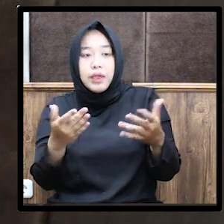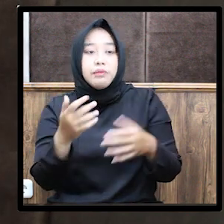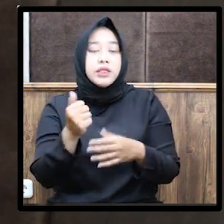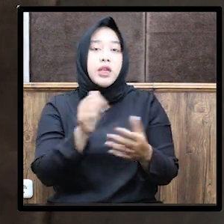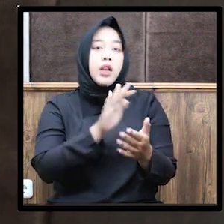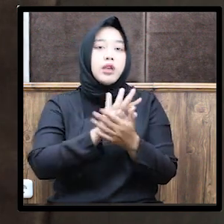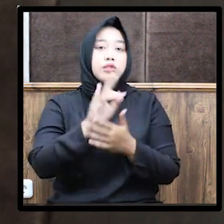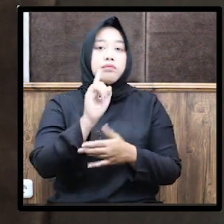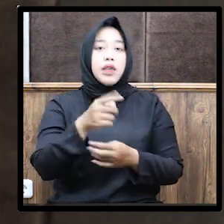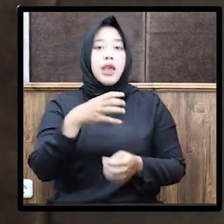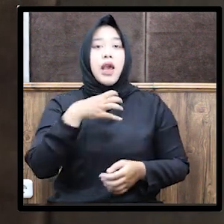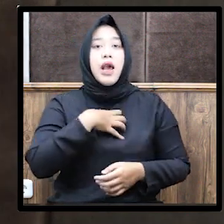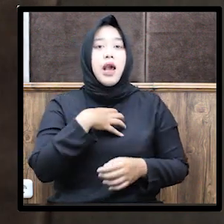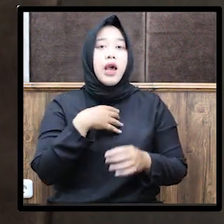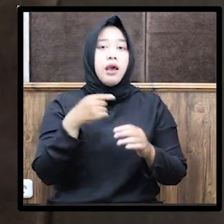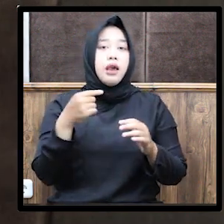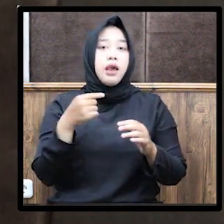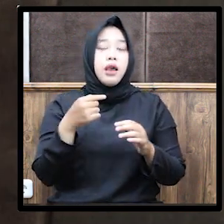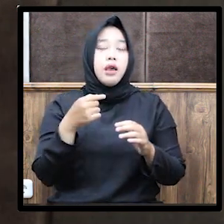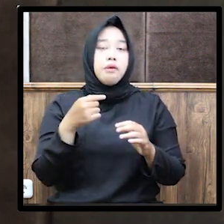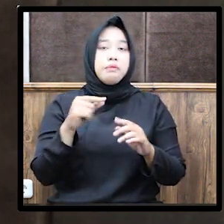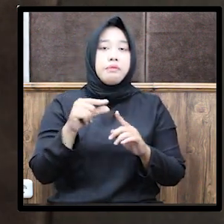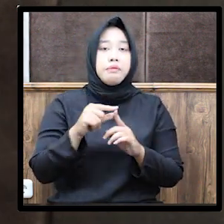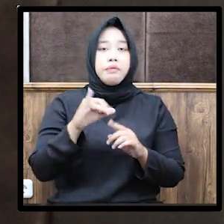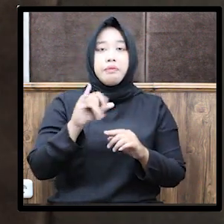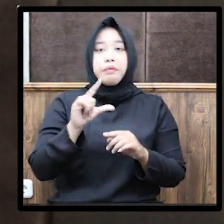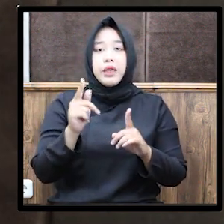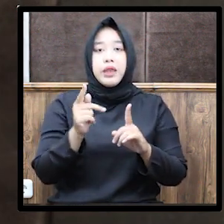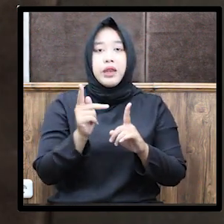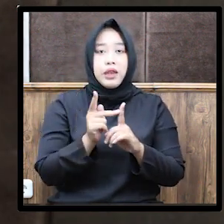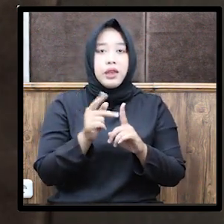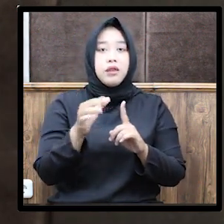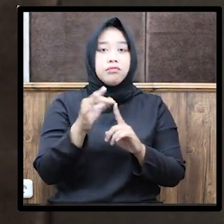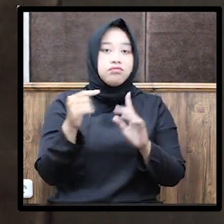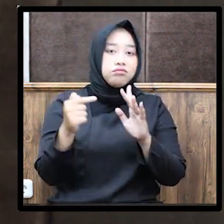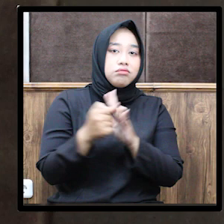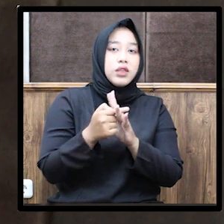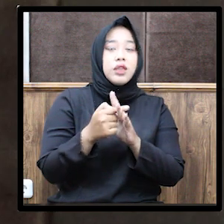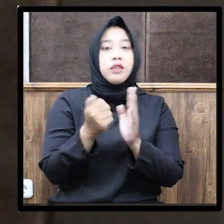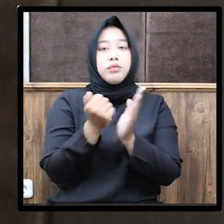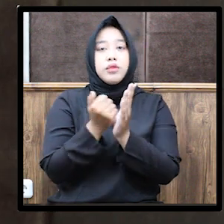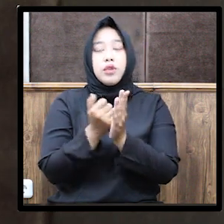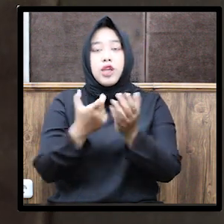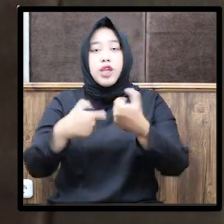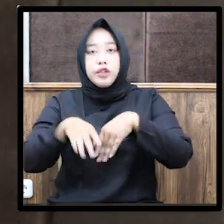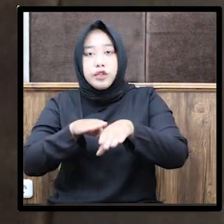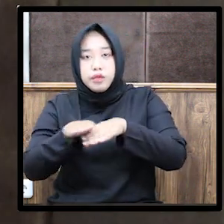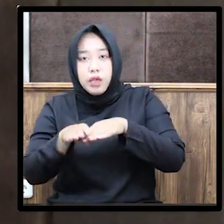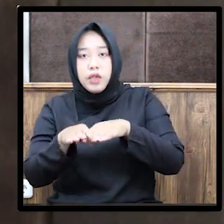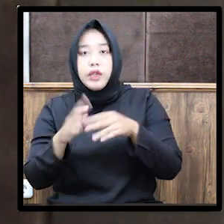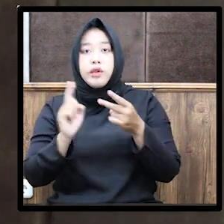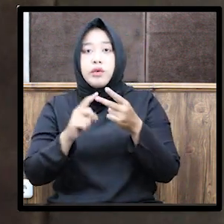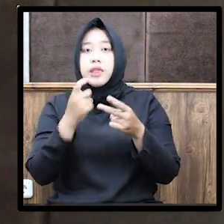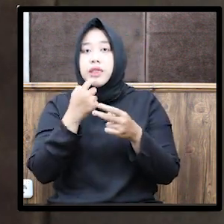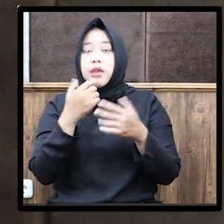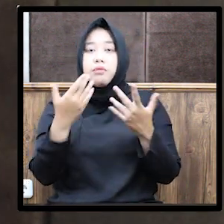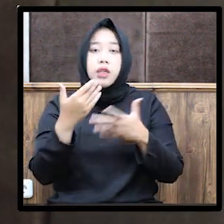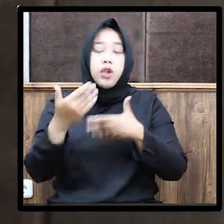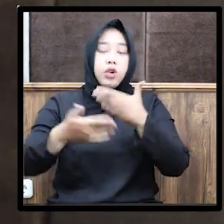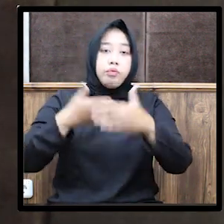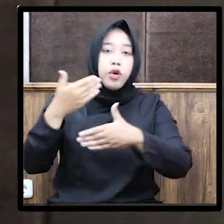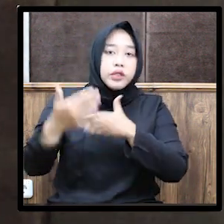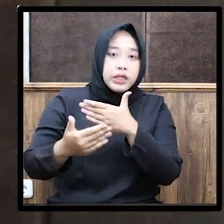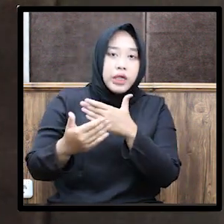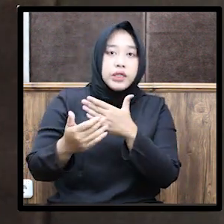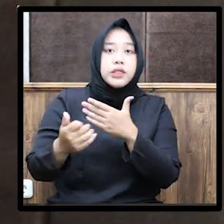sangat mendasar begitu ya untuk kemudian bisa menggunakan hak pilihnya secara bijak. Termasuk